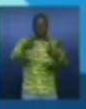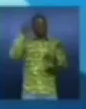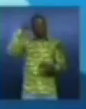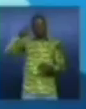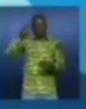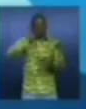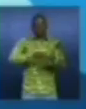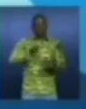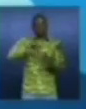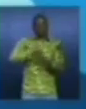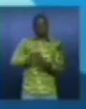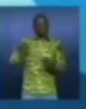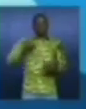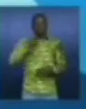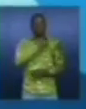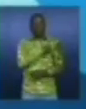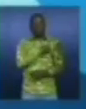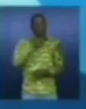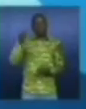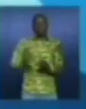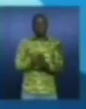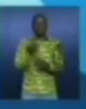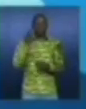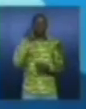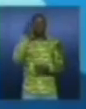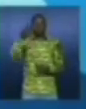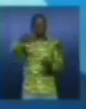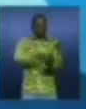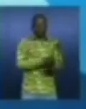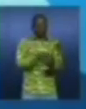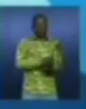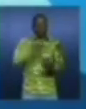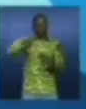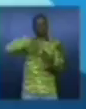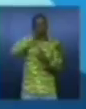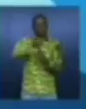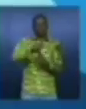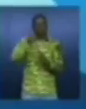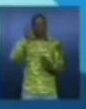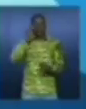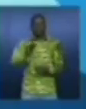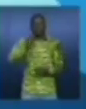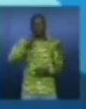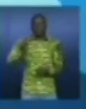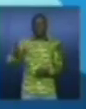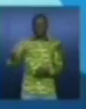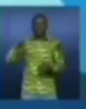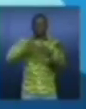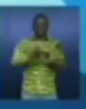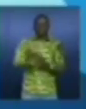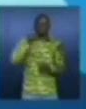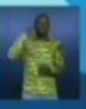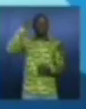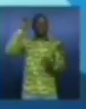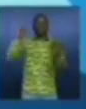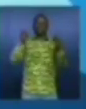ses militants dans la perspective du renouvellement des structures de base du MPP. La rentrée politique hier jeudi dans la